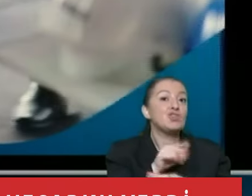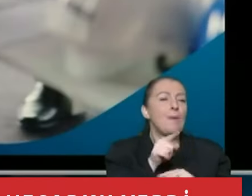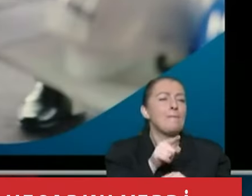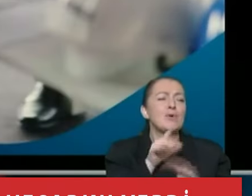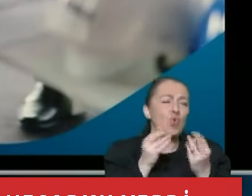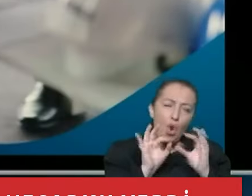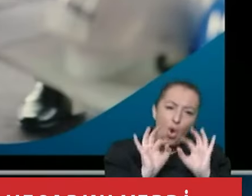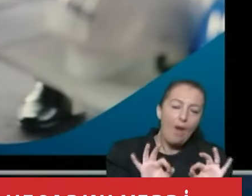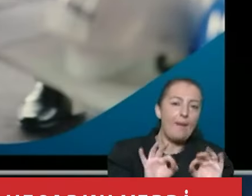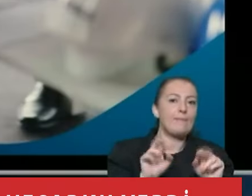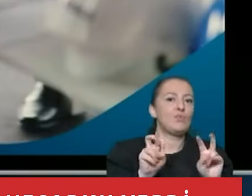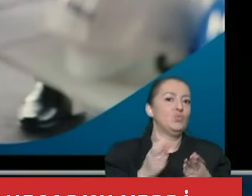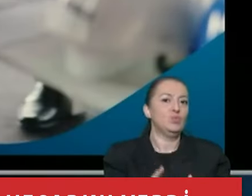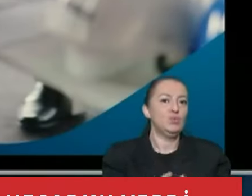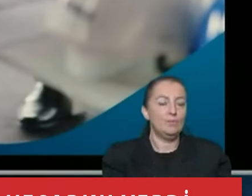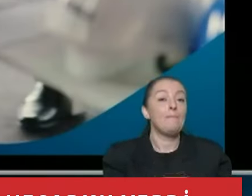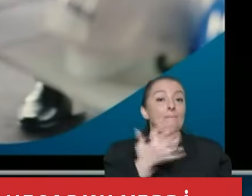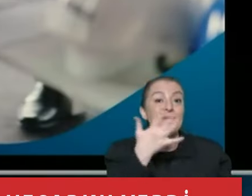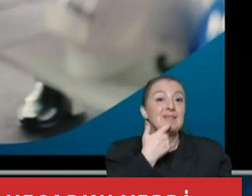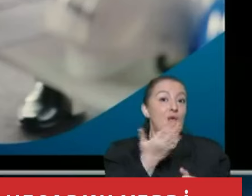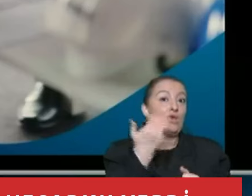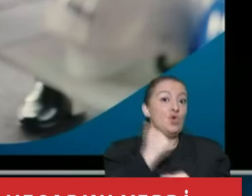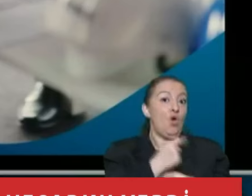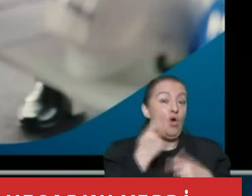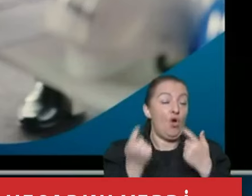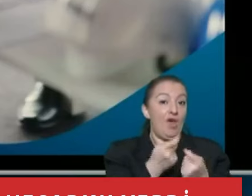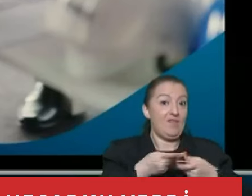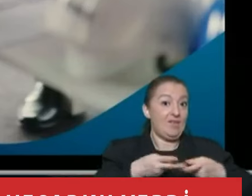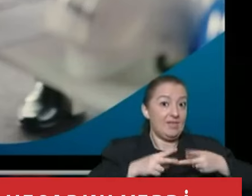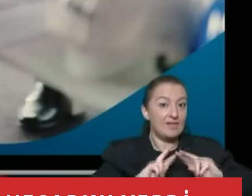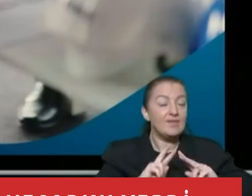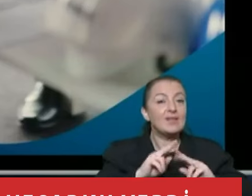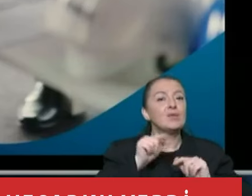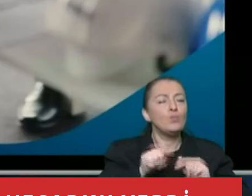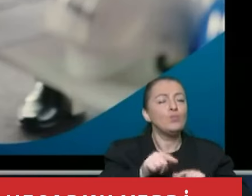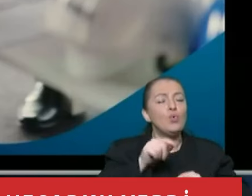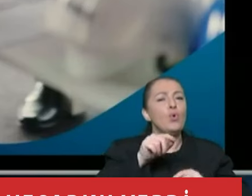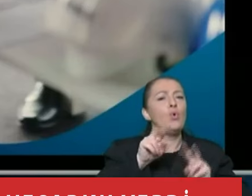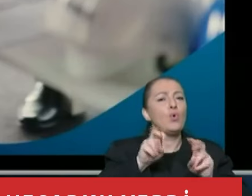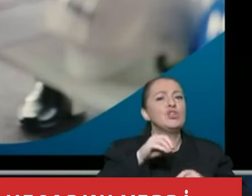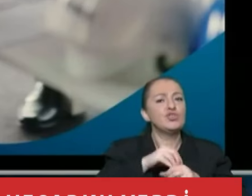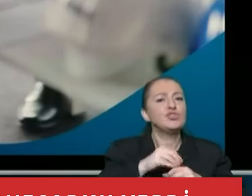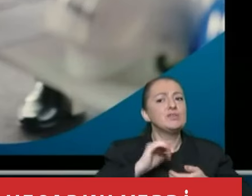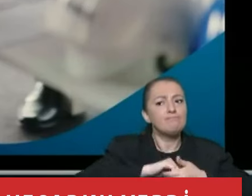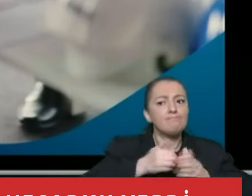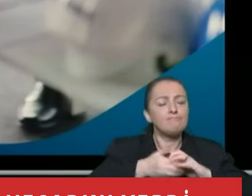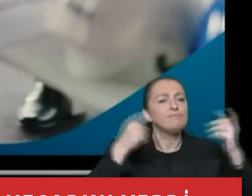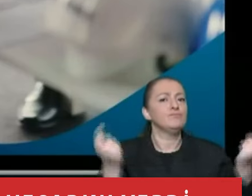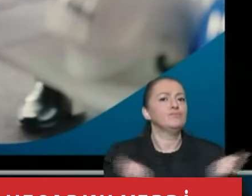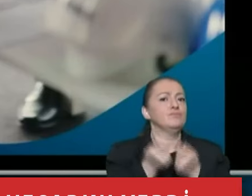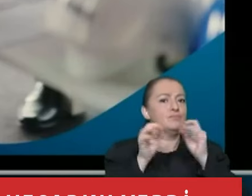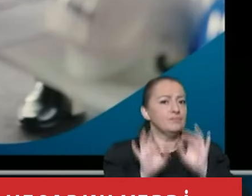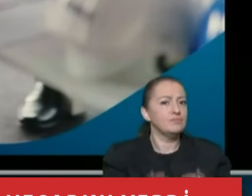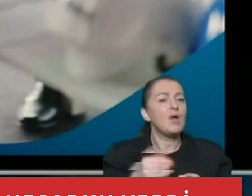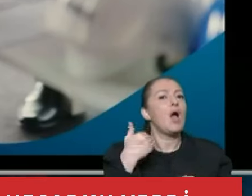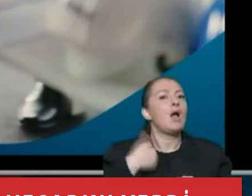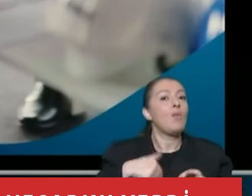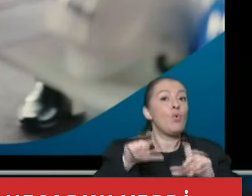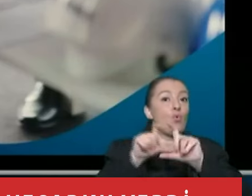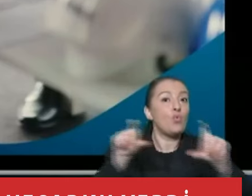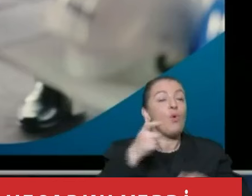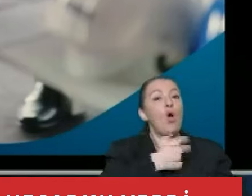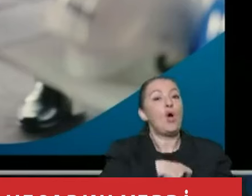meseledir Bu nedenle 5 yıl önce görevi devir alır almaz Bu konuda seferberlik başlattık bu konuda kamu kurumlarının